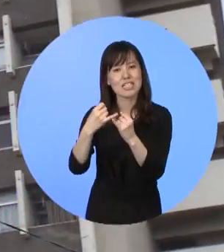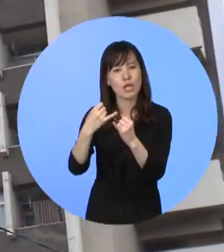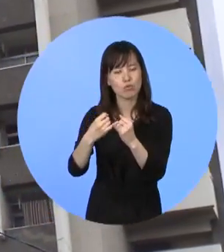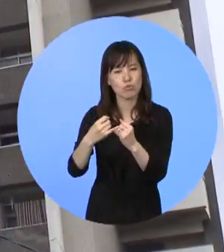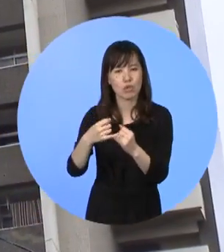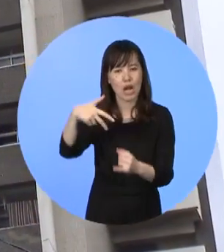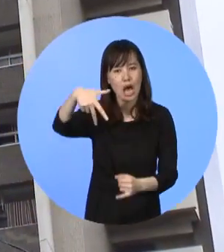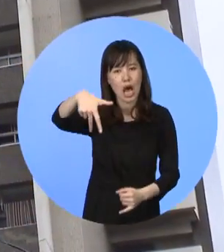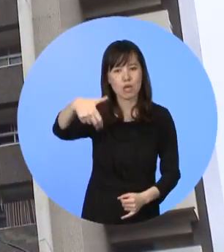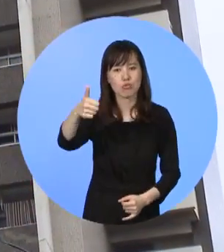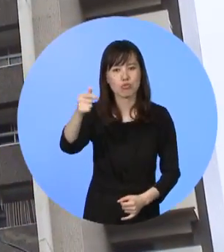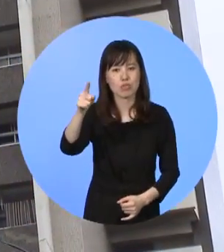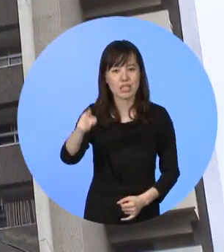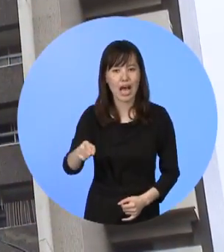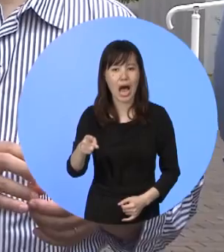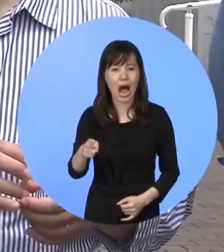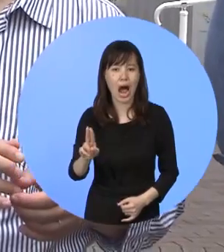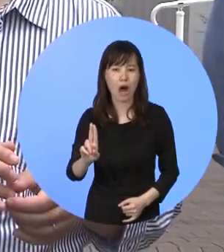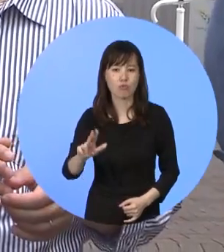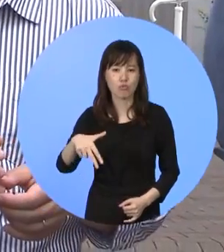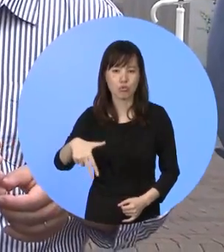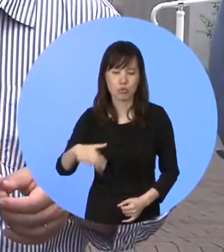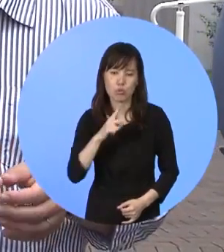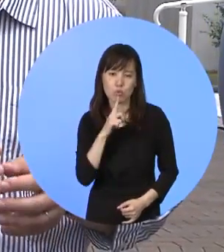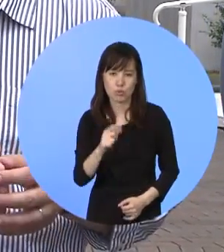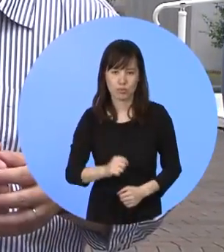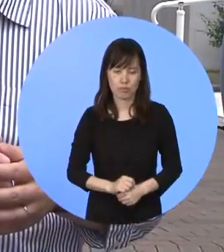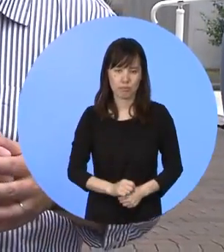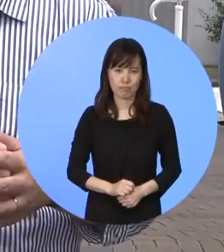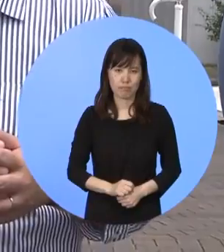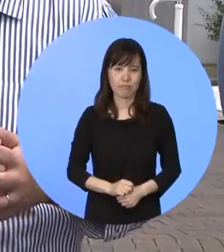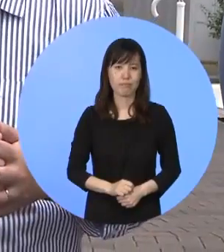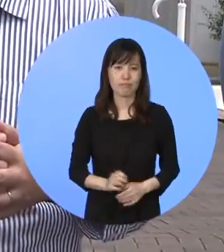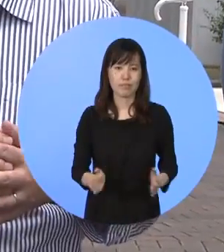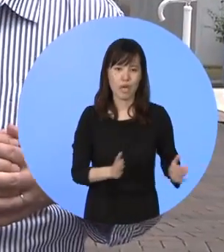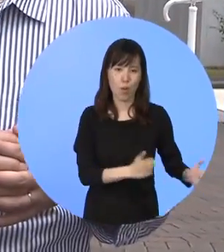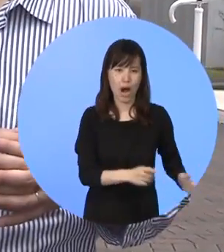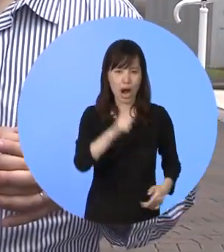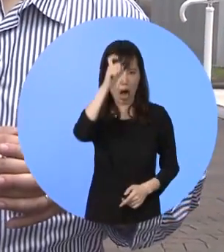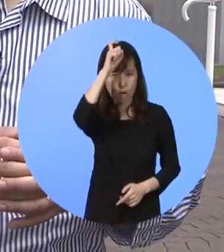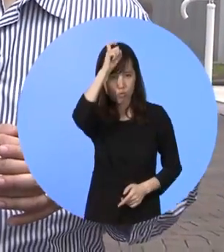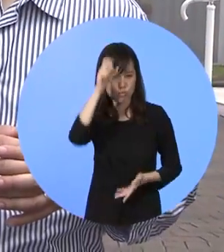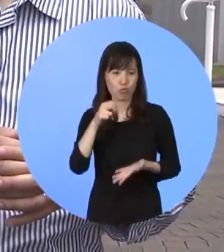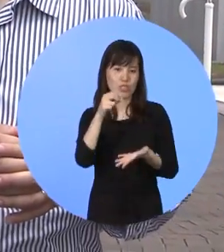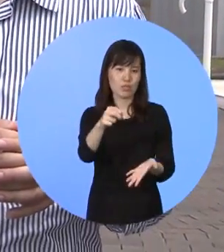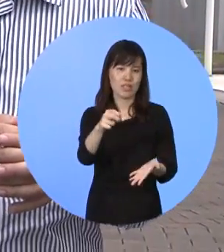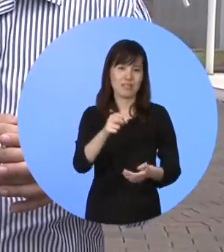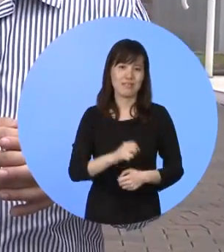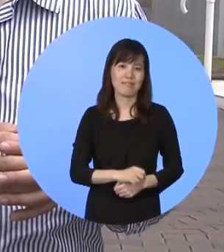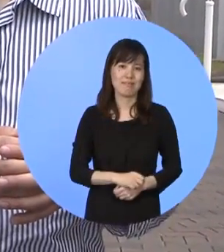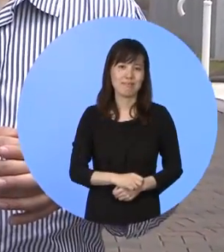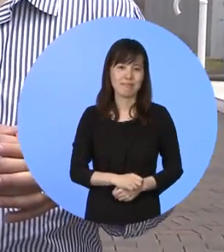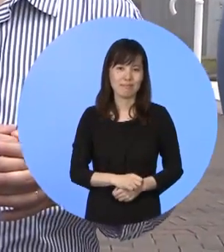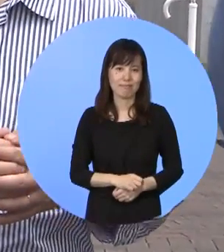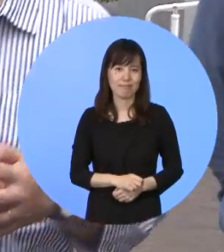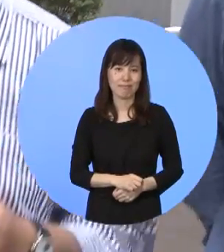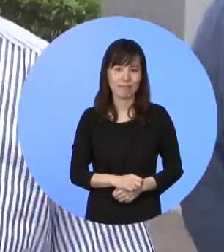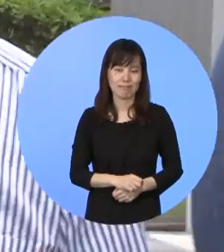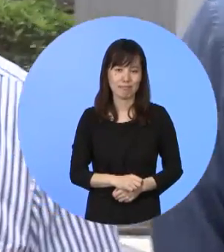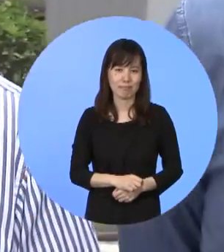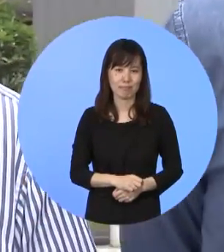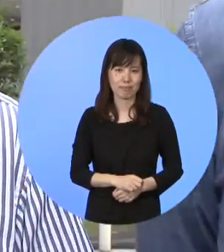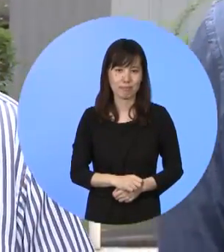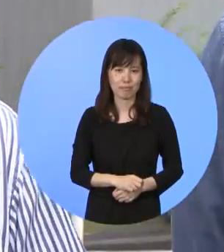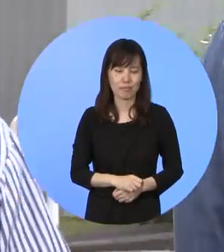スターハウスというふうに呼ばれています。 なるほど。 そしてまたここで、はい、また突然クイズです。 来ましたね、待ってましたよ。何でしょうか。 は